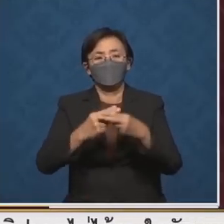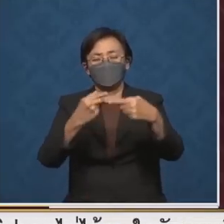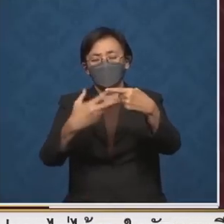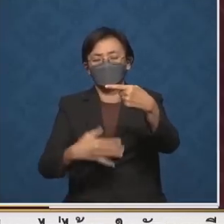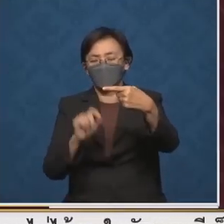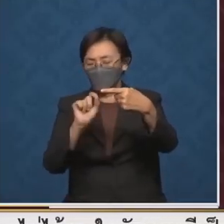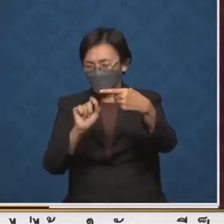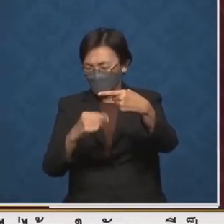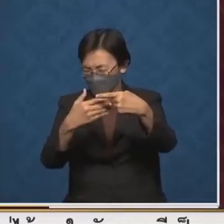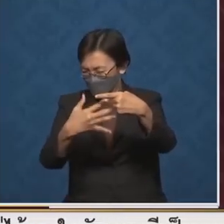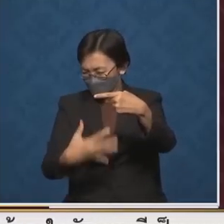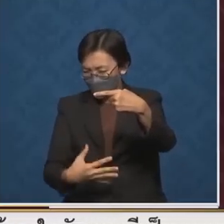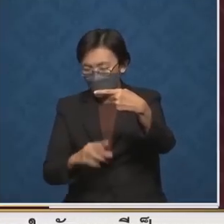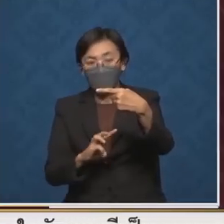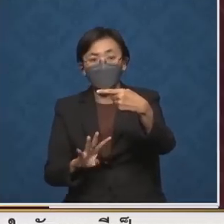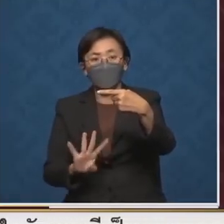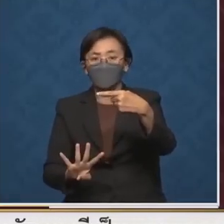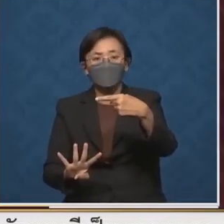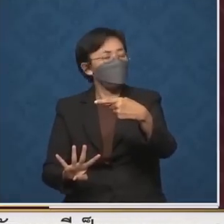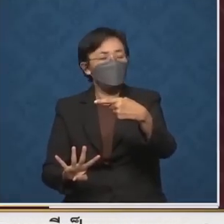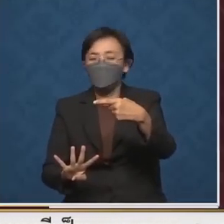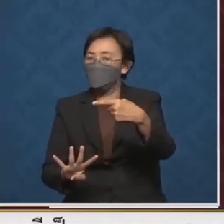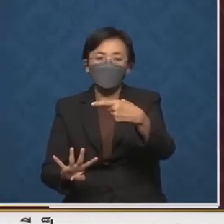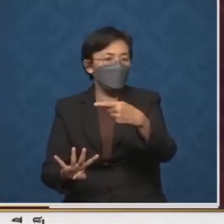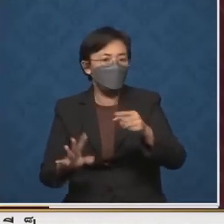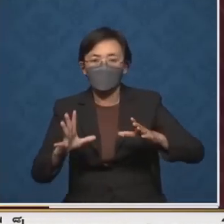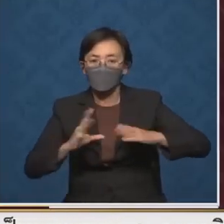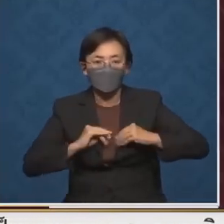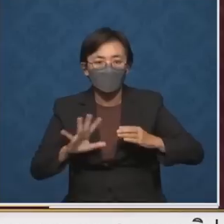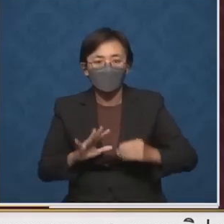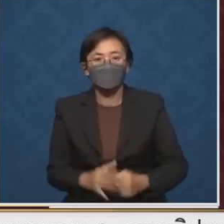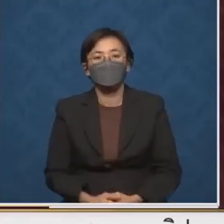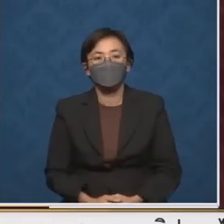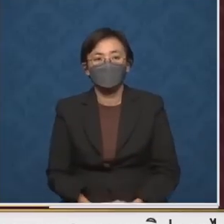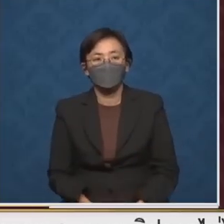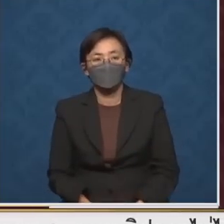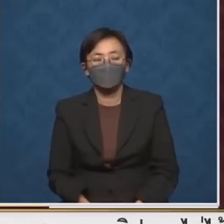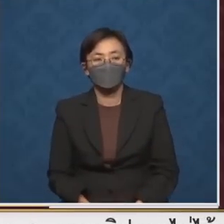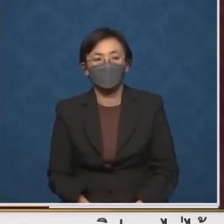ต่อต้านรฐบลบอก 604 คนไม่เหดวยไปดแผต่ไปครับ